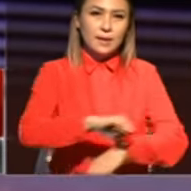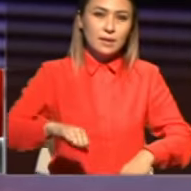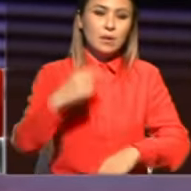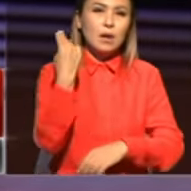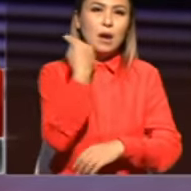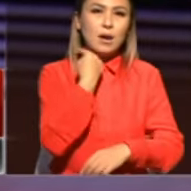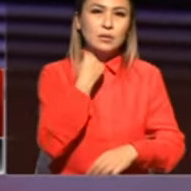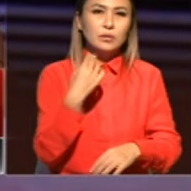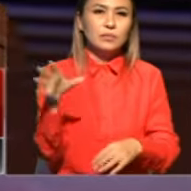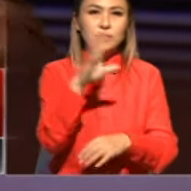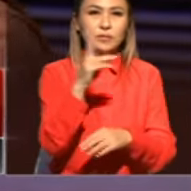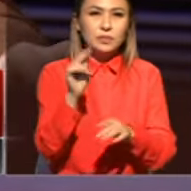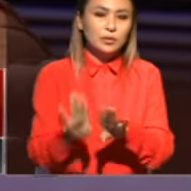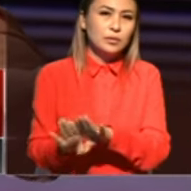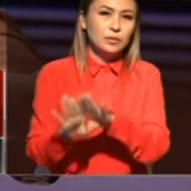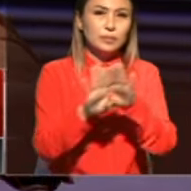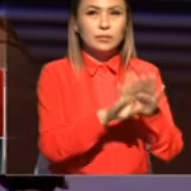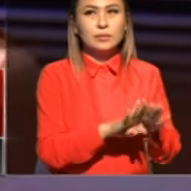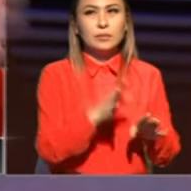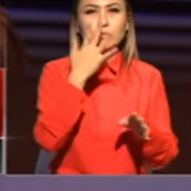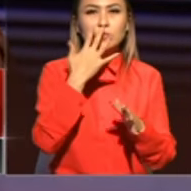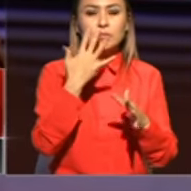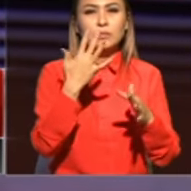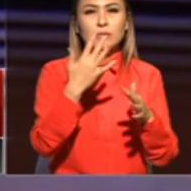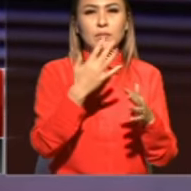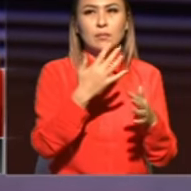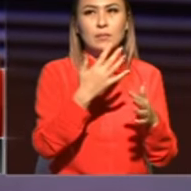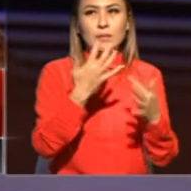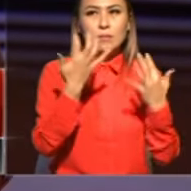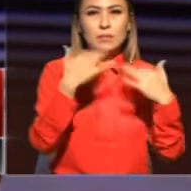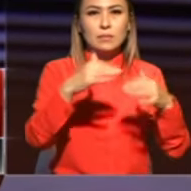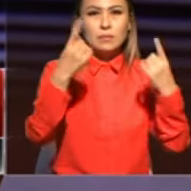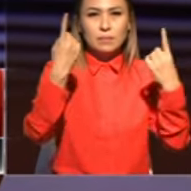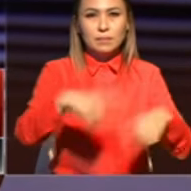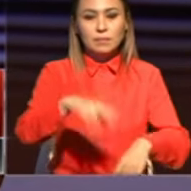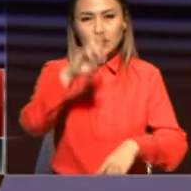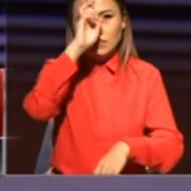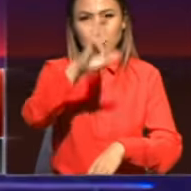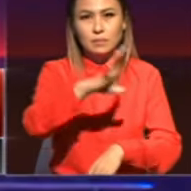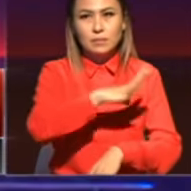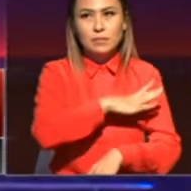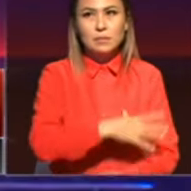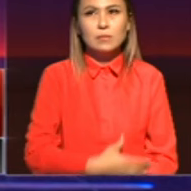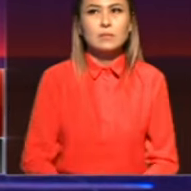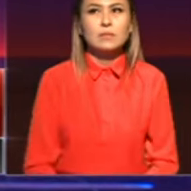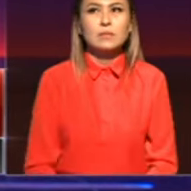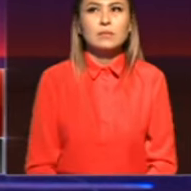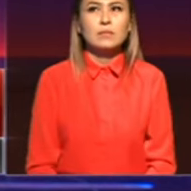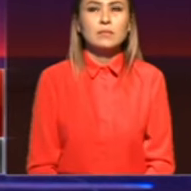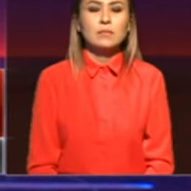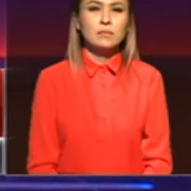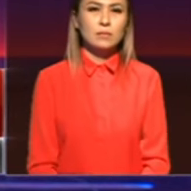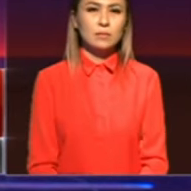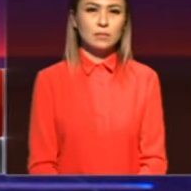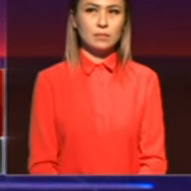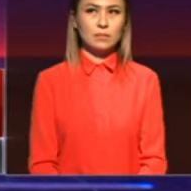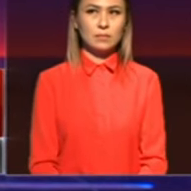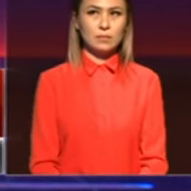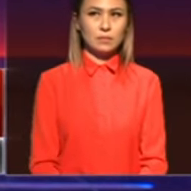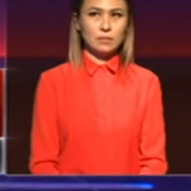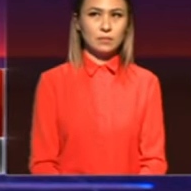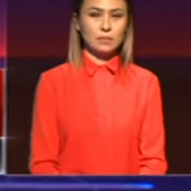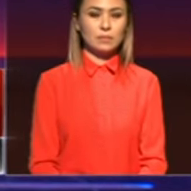қарыздың жаппай ақшаларын әкеткенде шетелге сол мемлекет дағдарысқа кіріп кетеді. Иә, солай, сол негізгі дағдарыс солай келеді ғой, портфельде